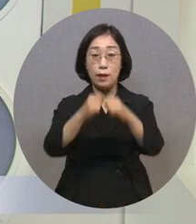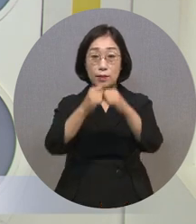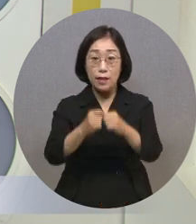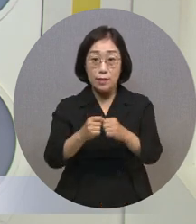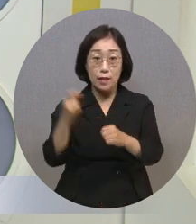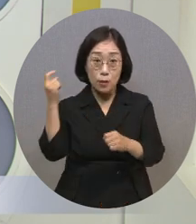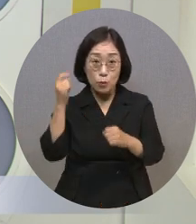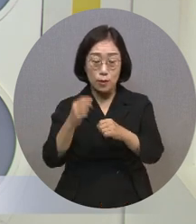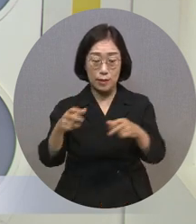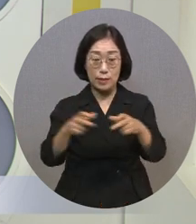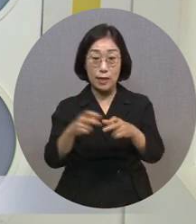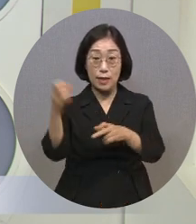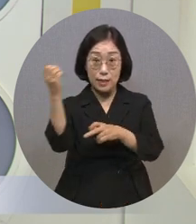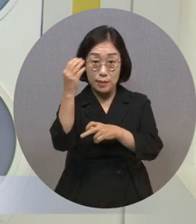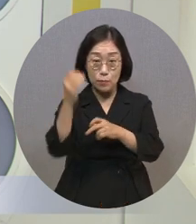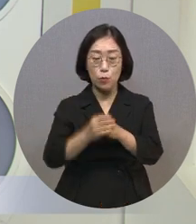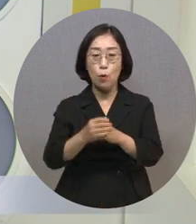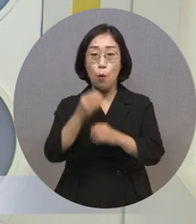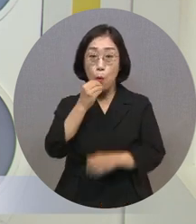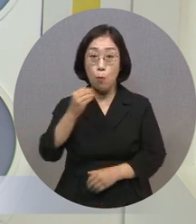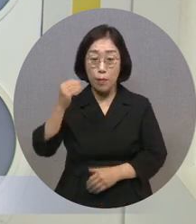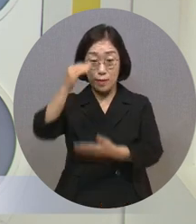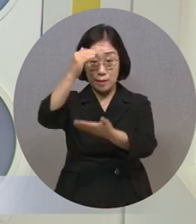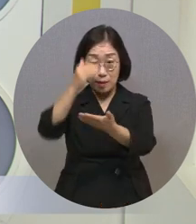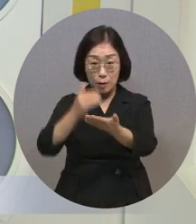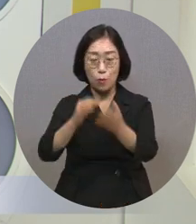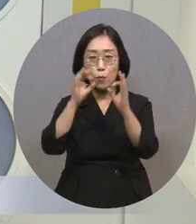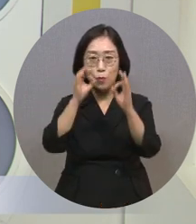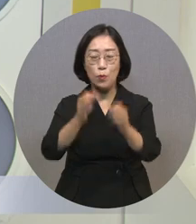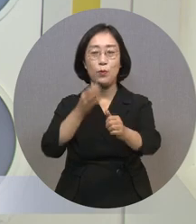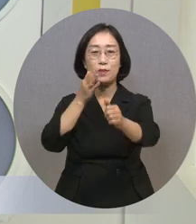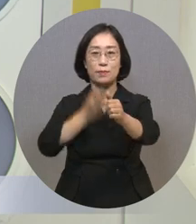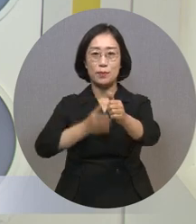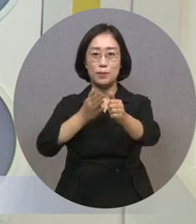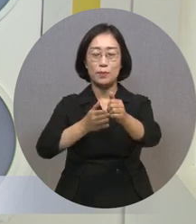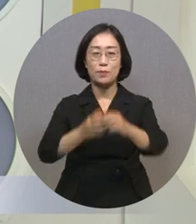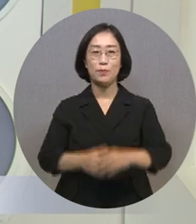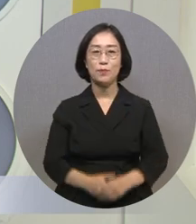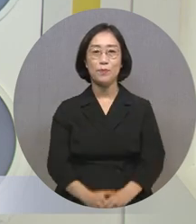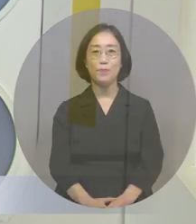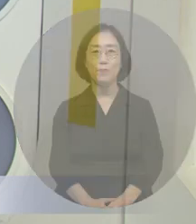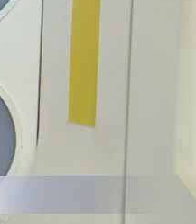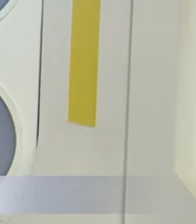뉴스는 장애인 신문과 웰페어 뉴스 홈페이지를 통해 확인할 수 있습니다